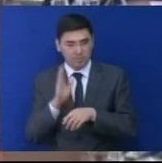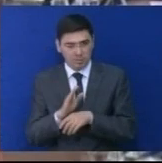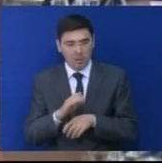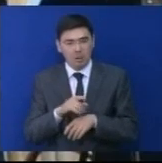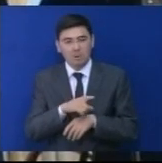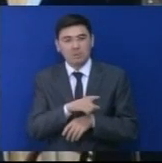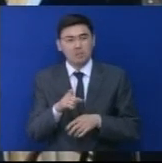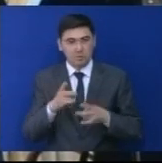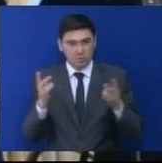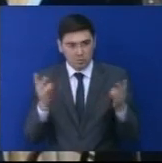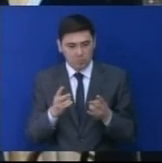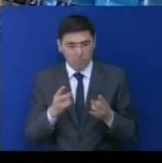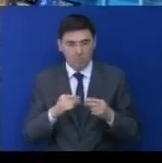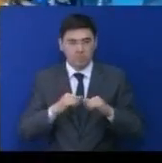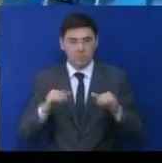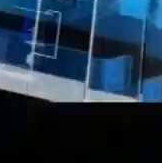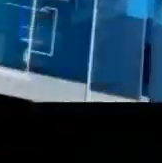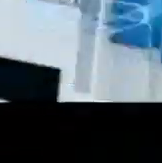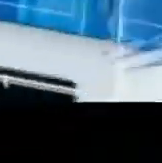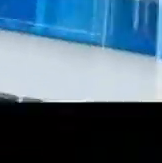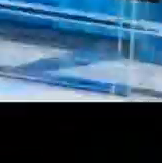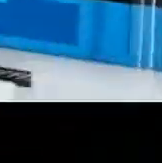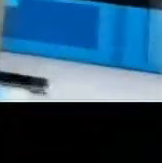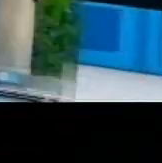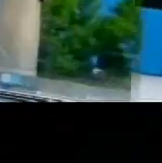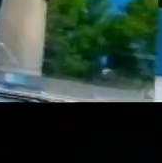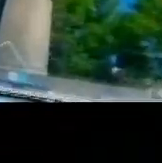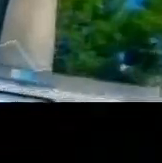механизмы по наращиванию производства.